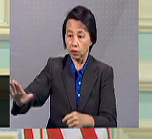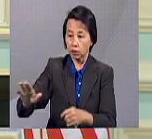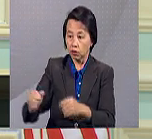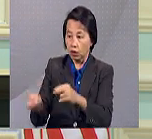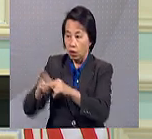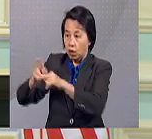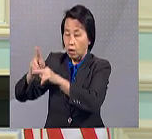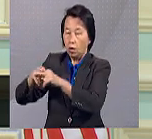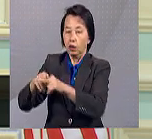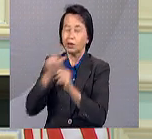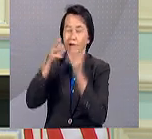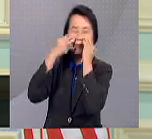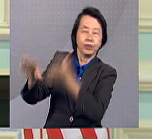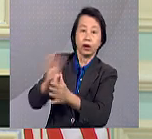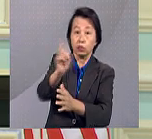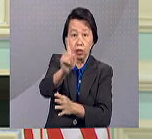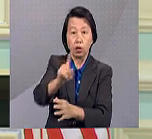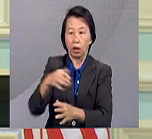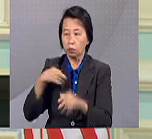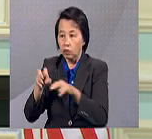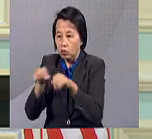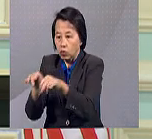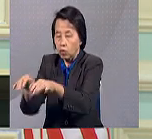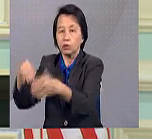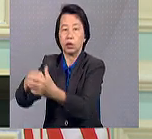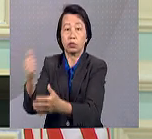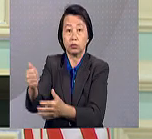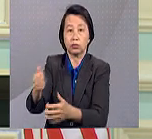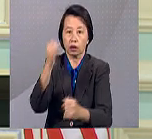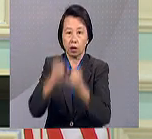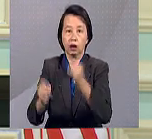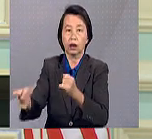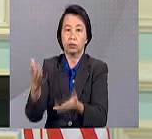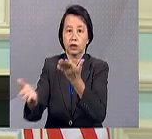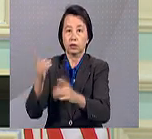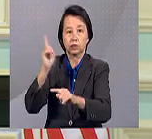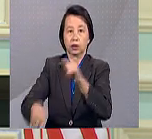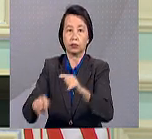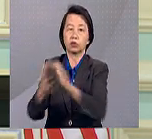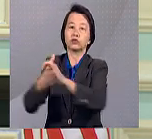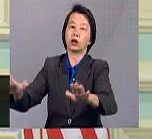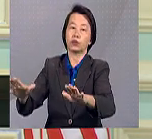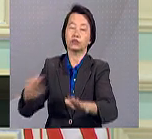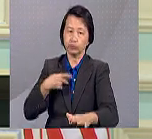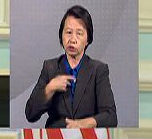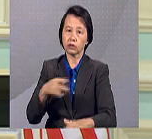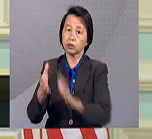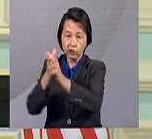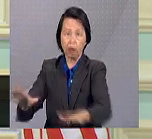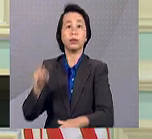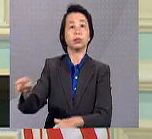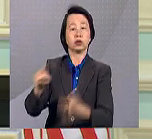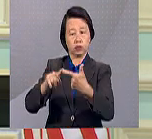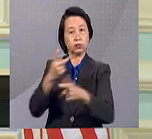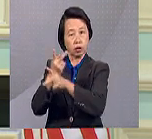tidak terbiar begitu saja mengidap ada virus di dalam diri mereka, akhirnya mereka mungkin tidak boleh diselamatkan. Kita selamatkan